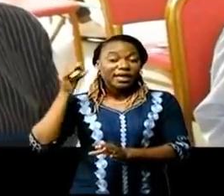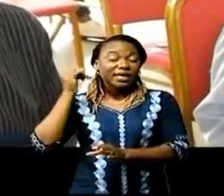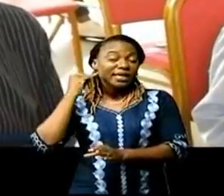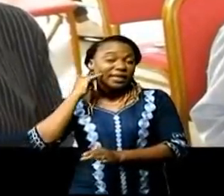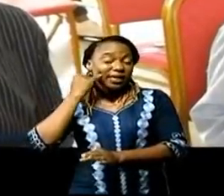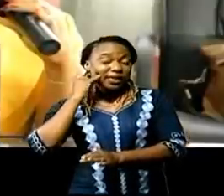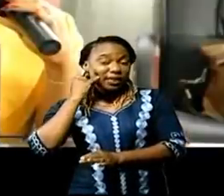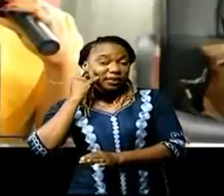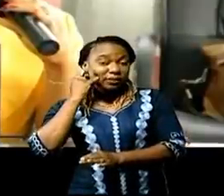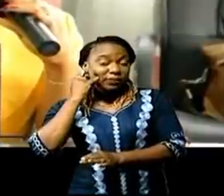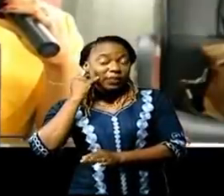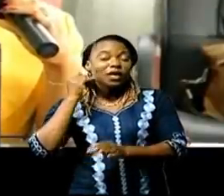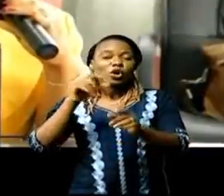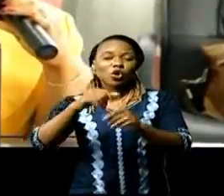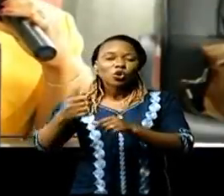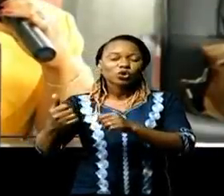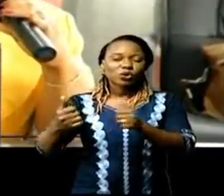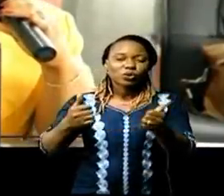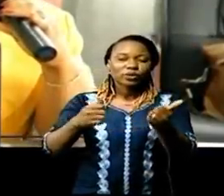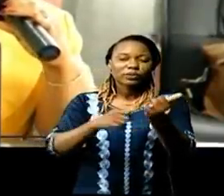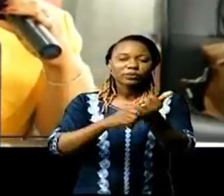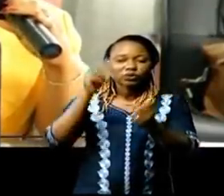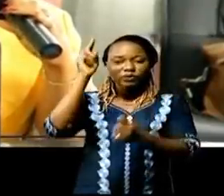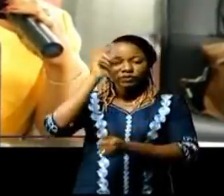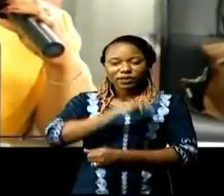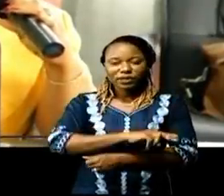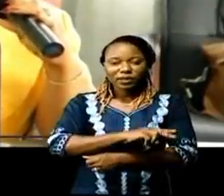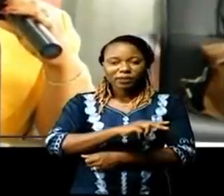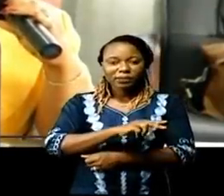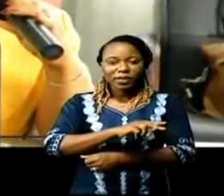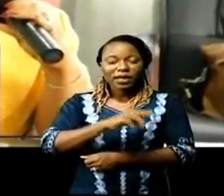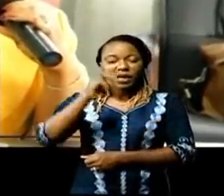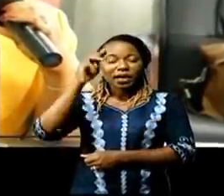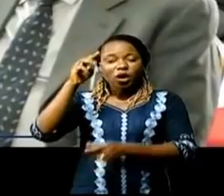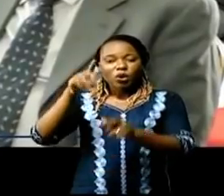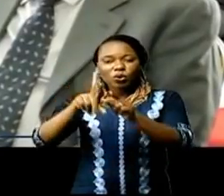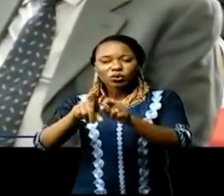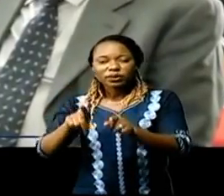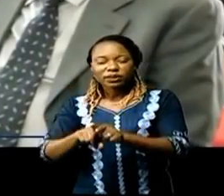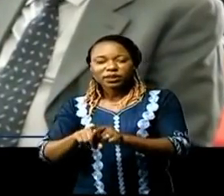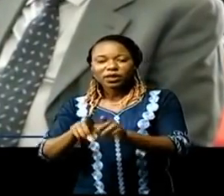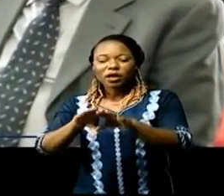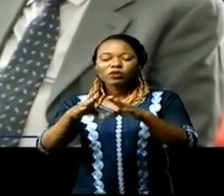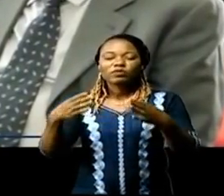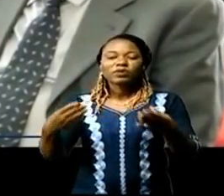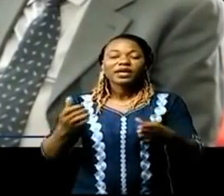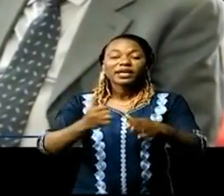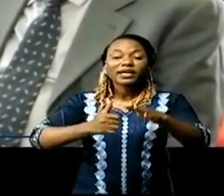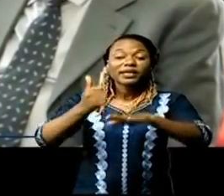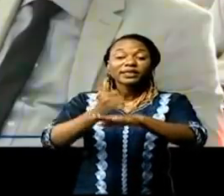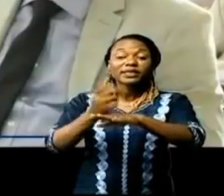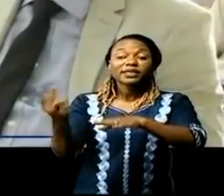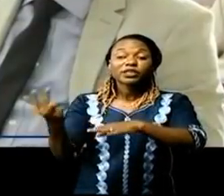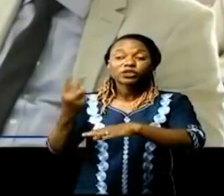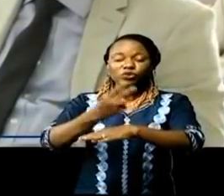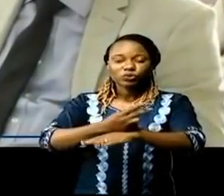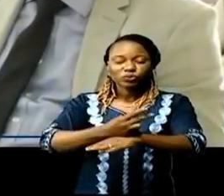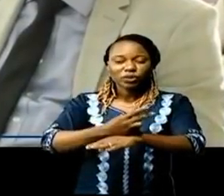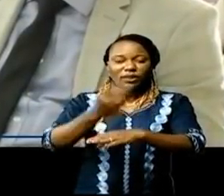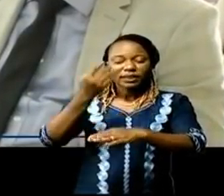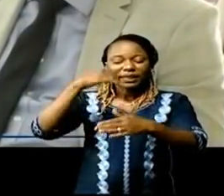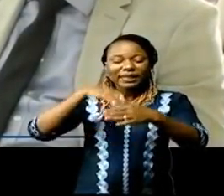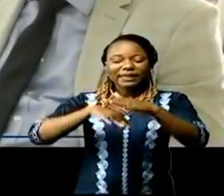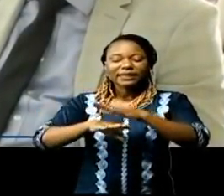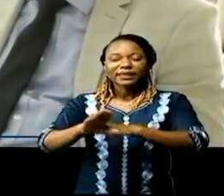avec handicap et autres personnes vulnérables, Irène Essambodiata, a ouvert un atelier de 2 jours sur l'intégration